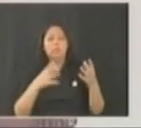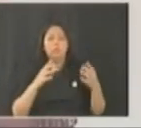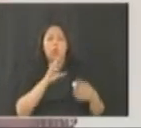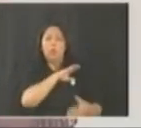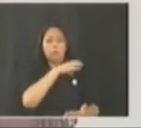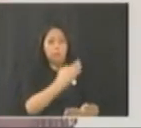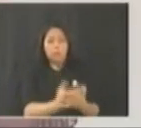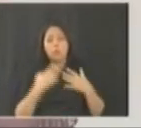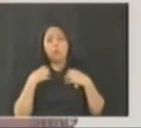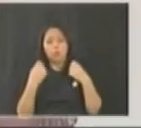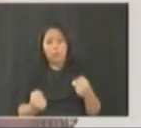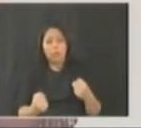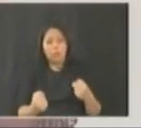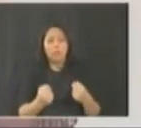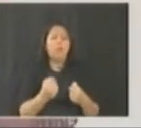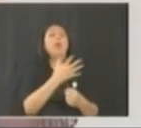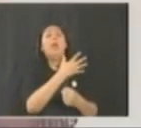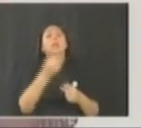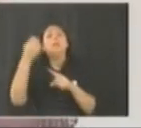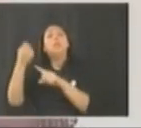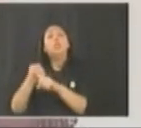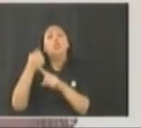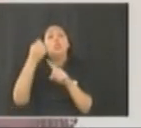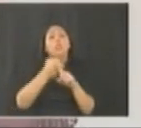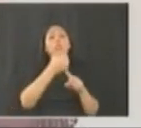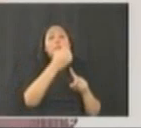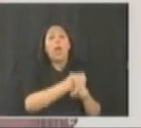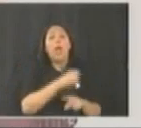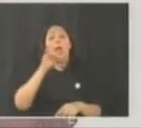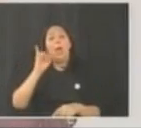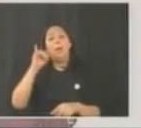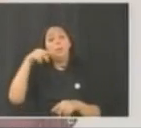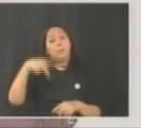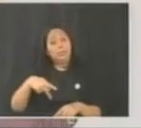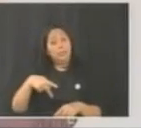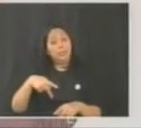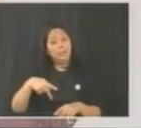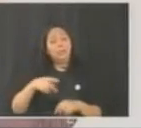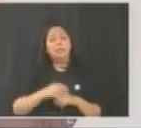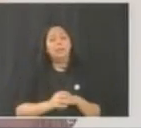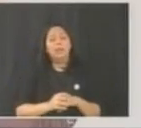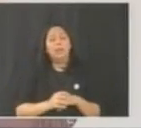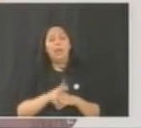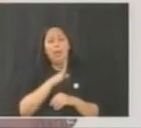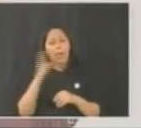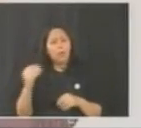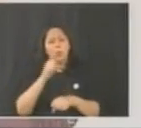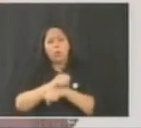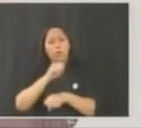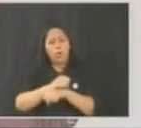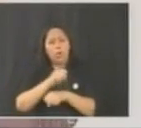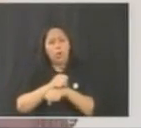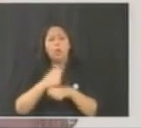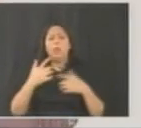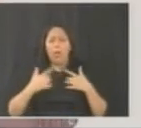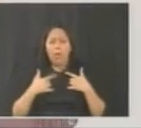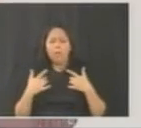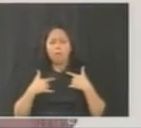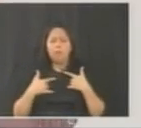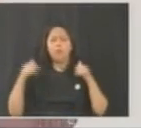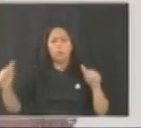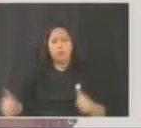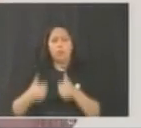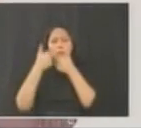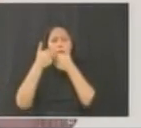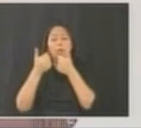o sa bawat katubo o magagawang nakasalimuha. Anumang pagbabago sa ating